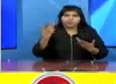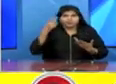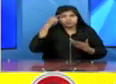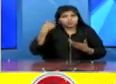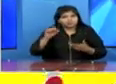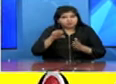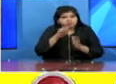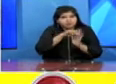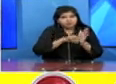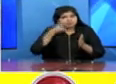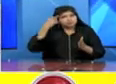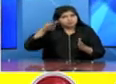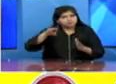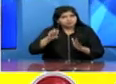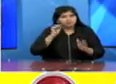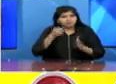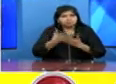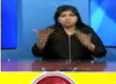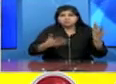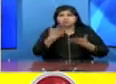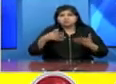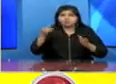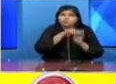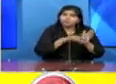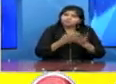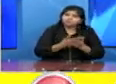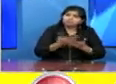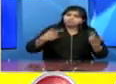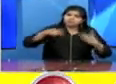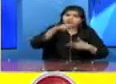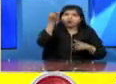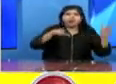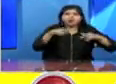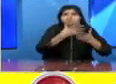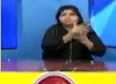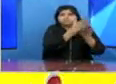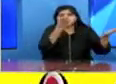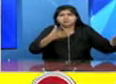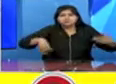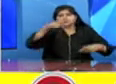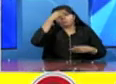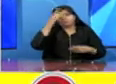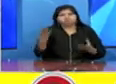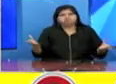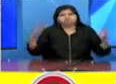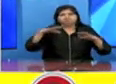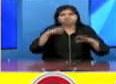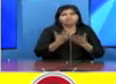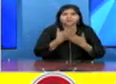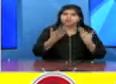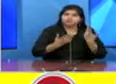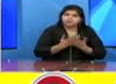लेने पड़े हैं जिसकी वजह से आपको कई तरह की कठिनाइयां उठानी पड़ रही